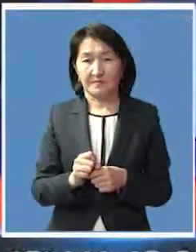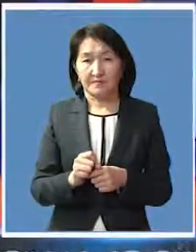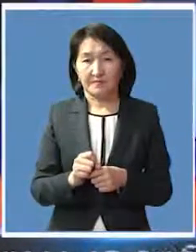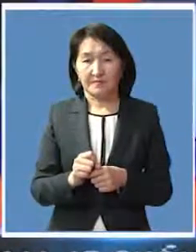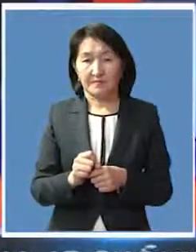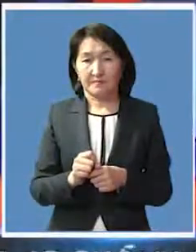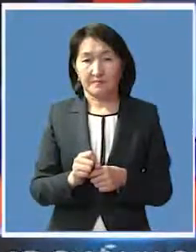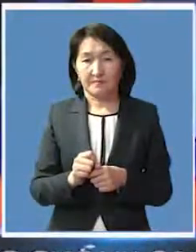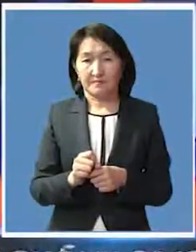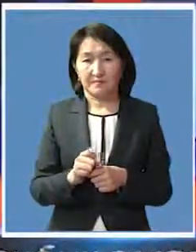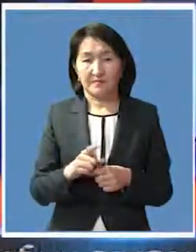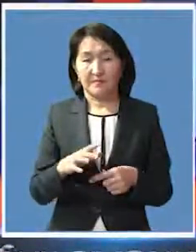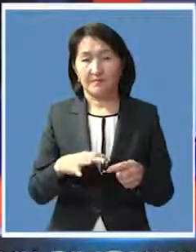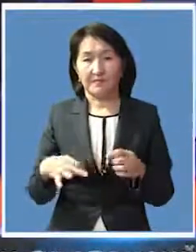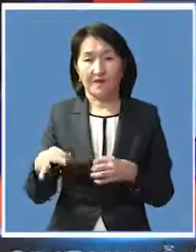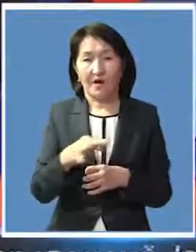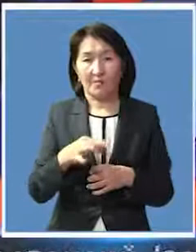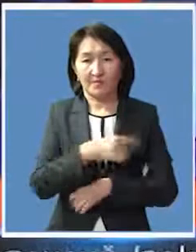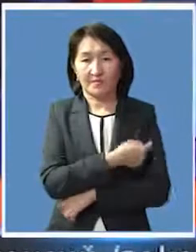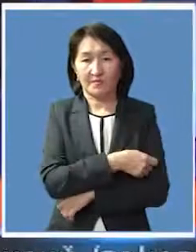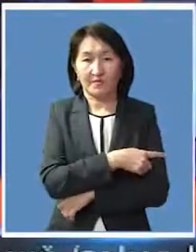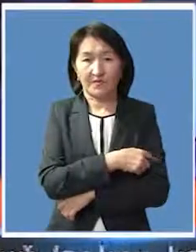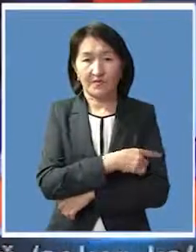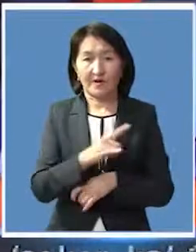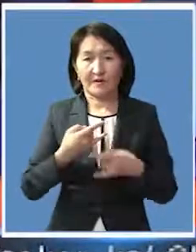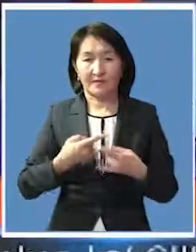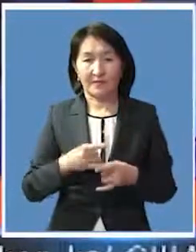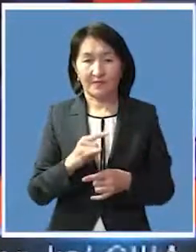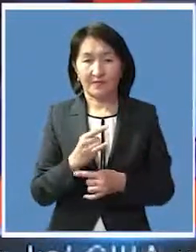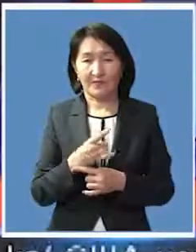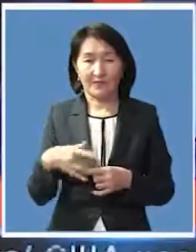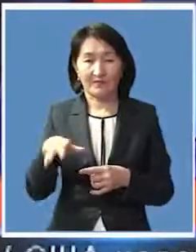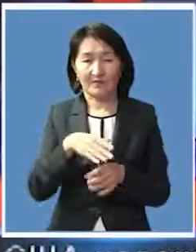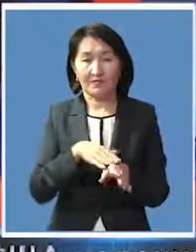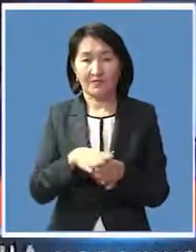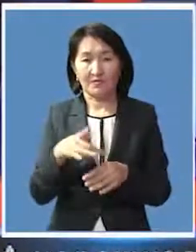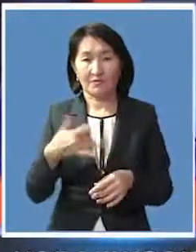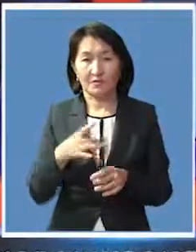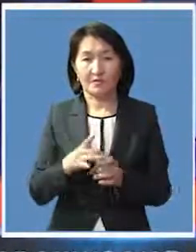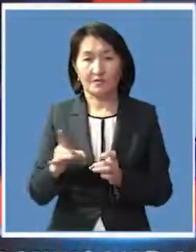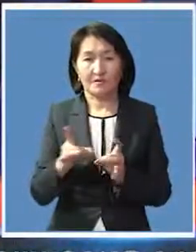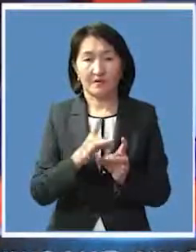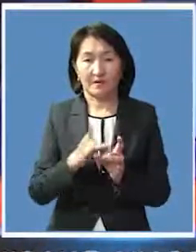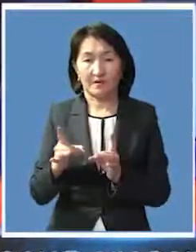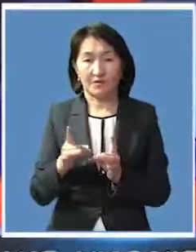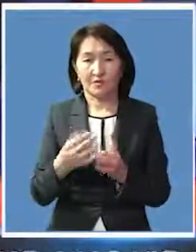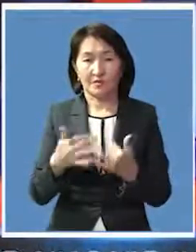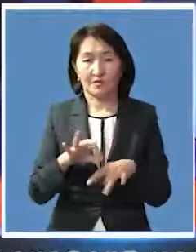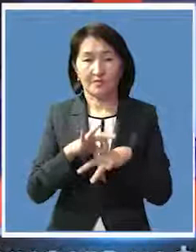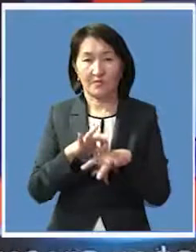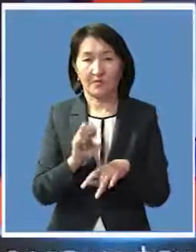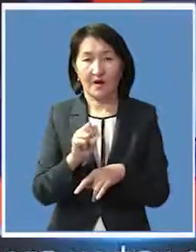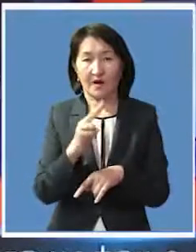В областном перинатальном центре города Тараза и во всех районах Жамбылской области в минувшую субботу прошла акция «Один ребенок, одно